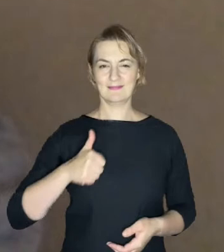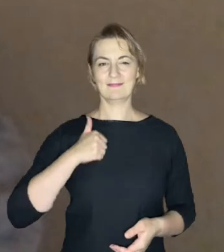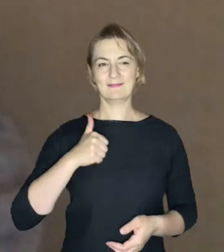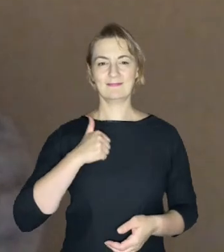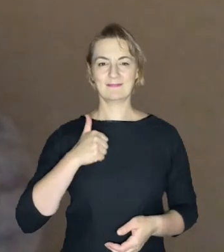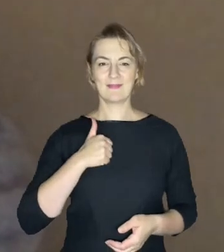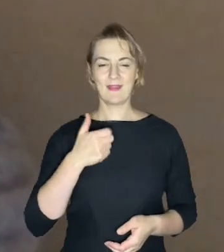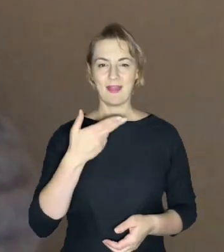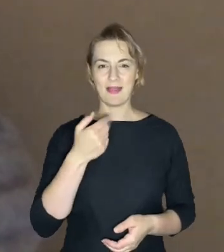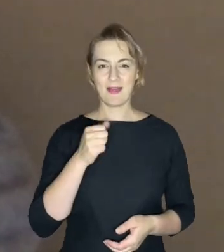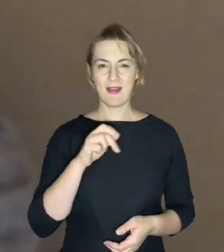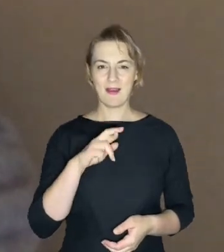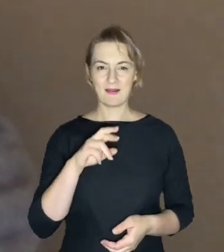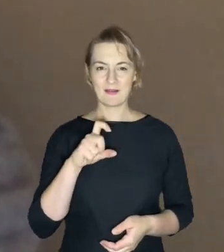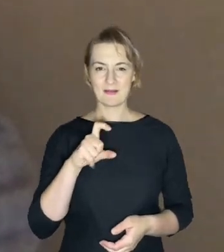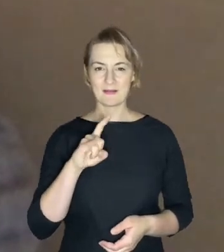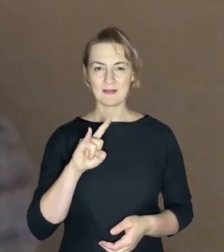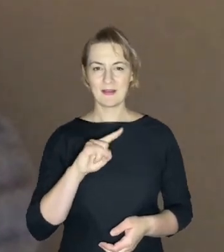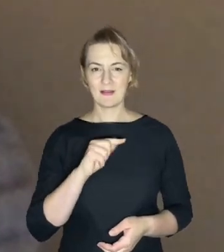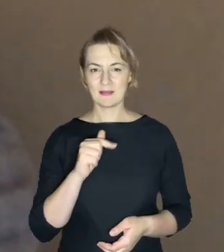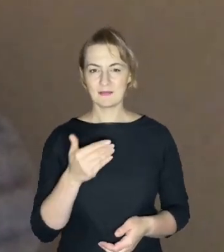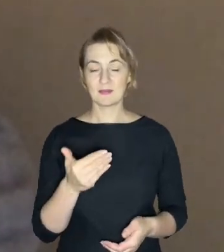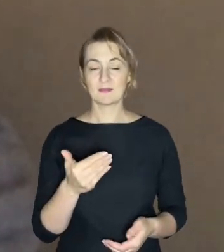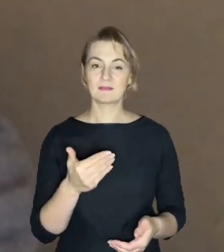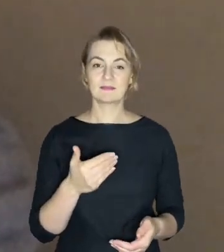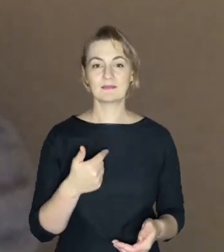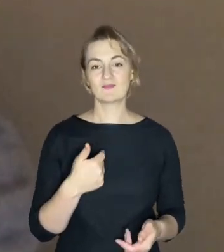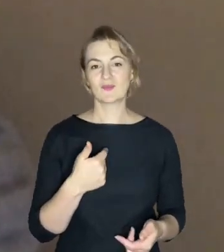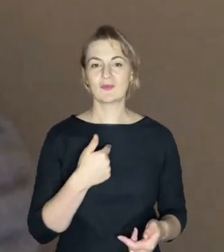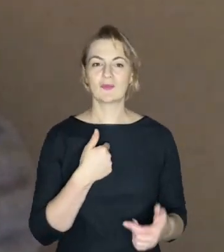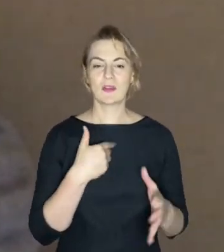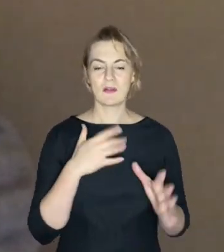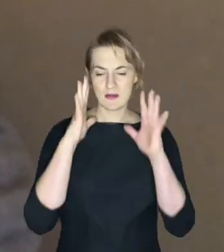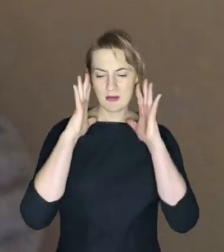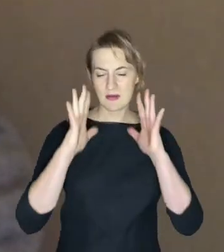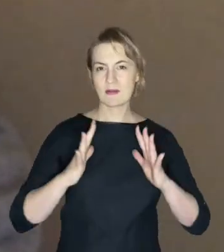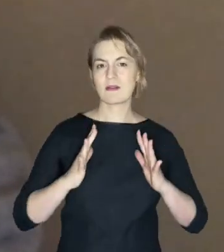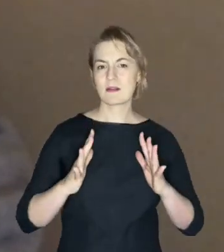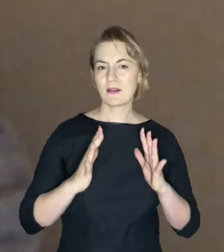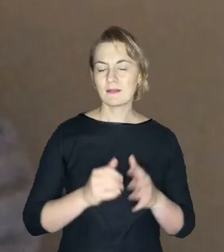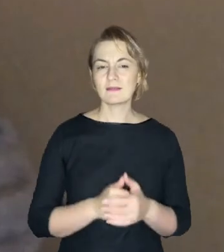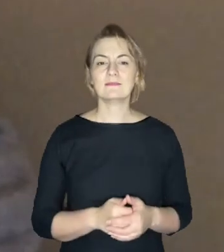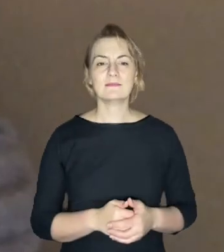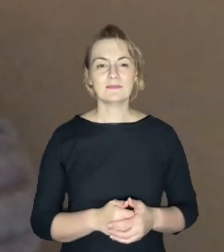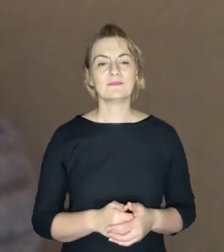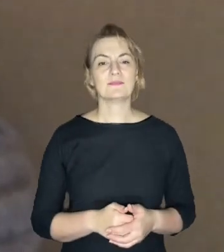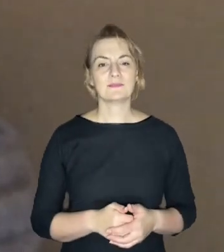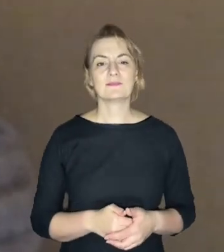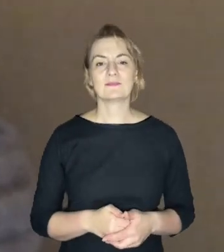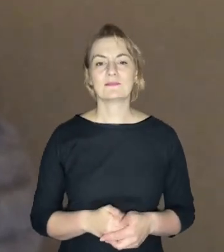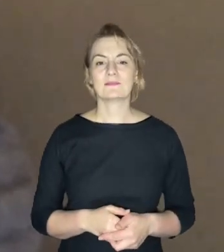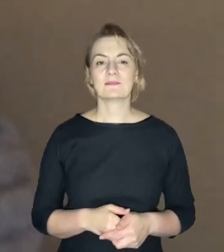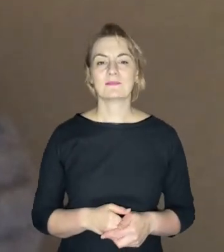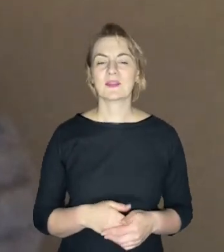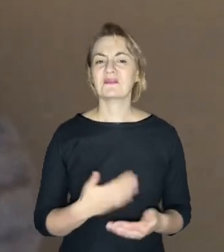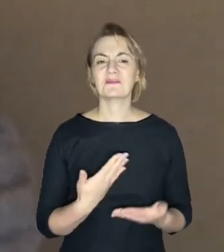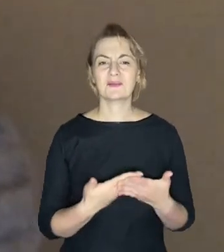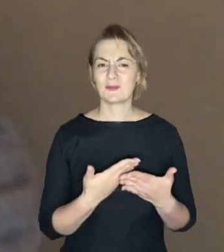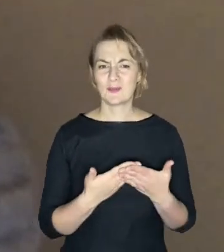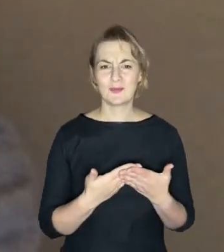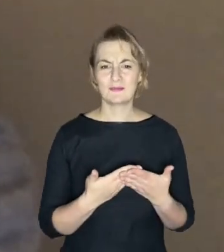Bo oczywiście uzurpator jest z reguły też narcyzem w tym sensie, że